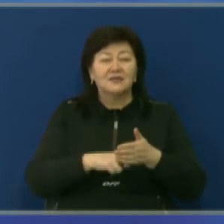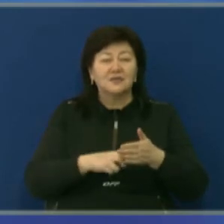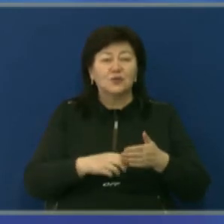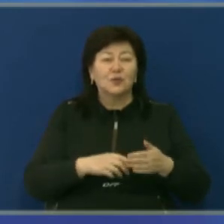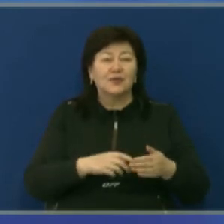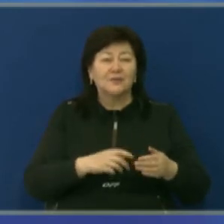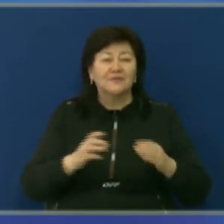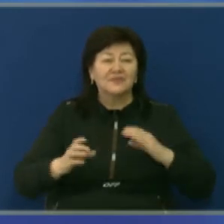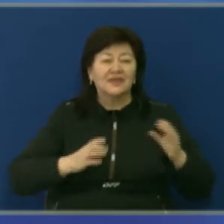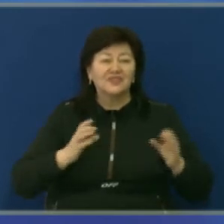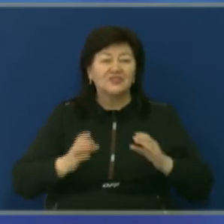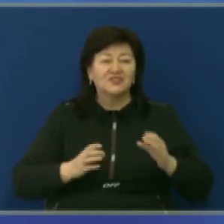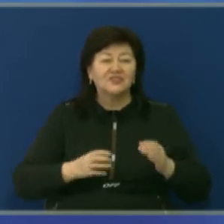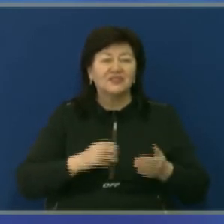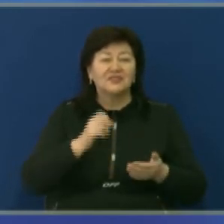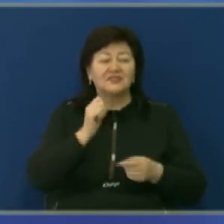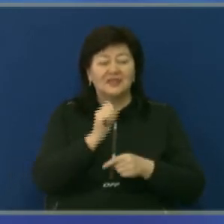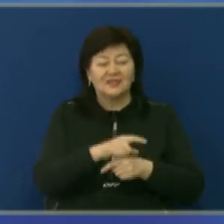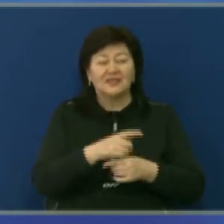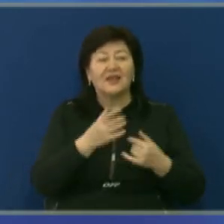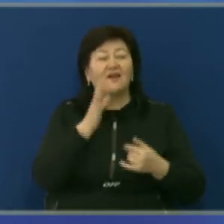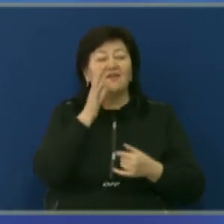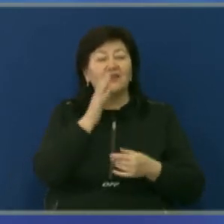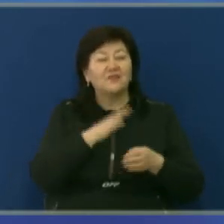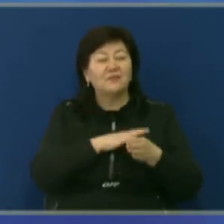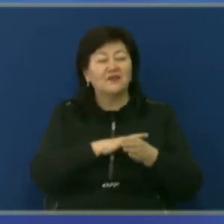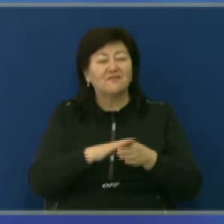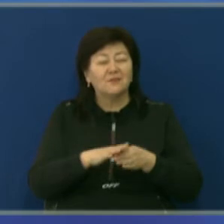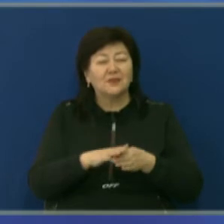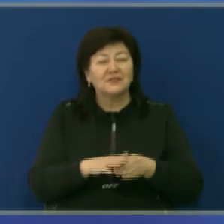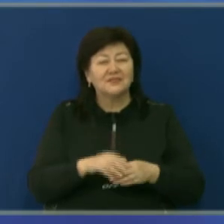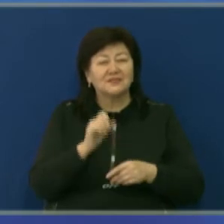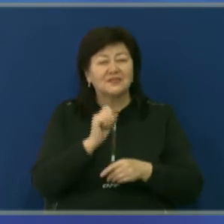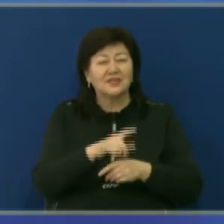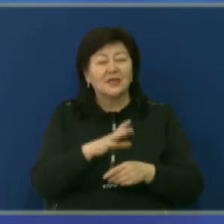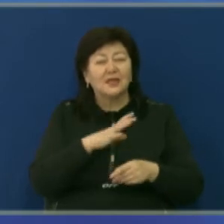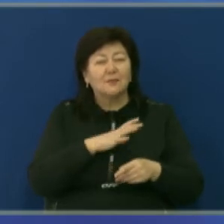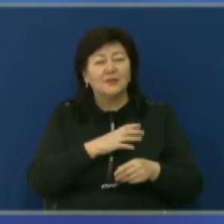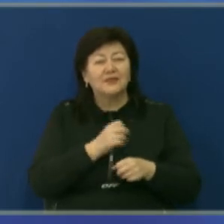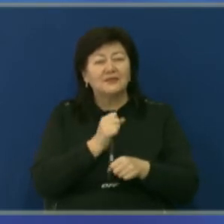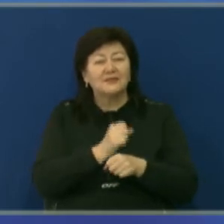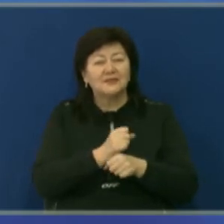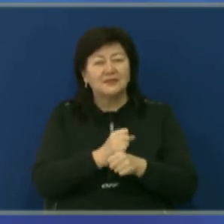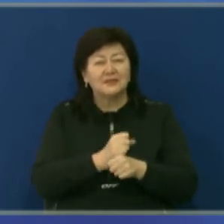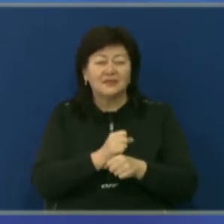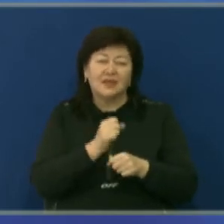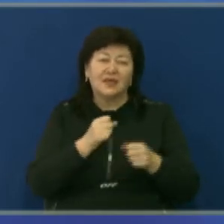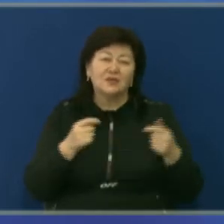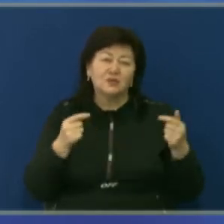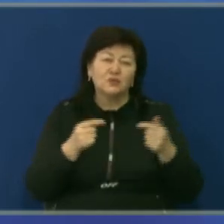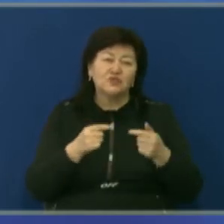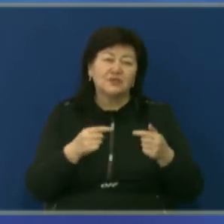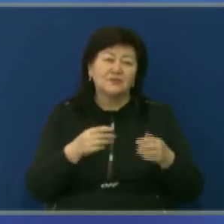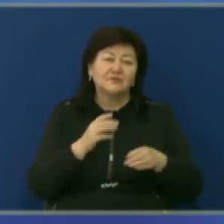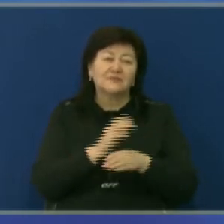учебно-боевыми стрельбами из пушки «Гиацинт». В ходе выполнения нормативов расчеты провели стрельбы из основной огневой позиции с